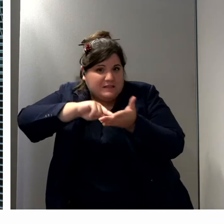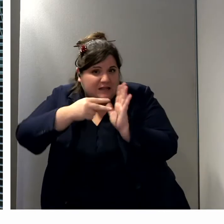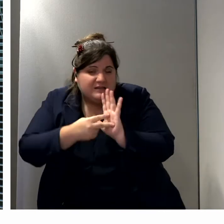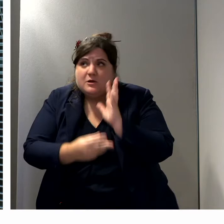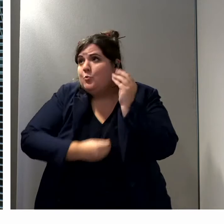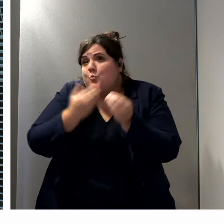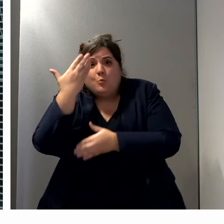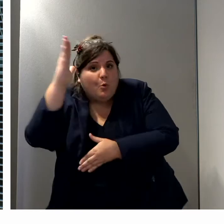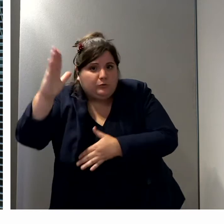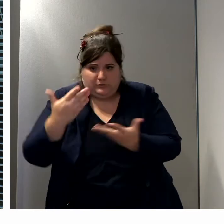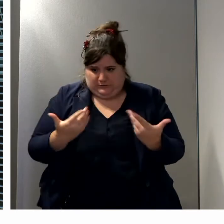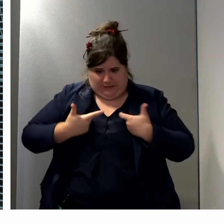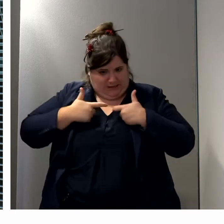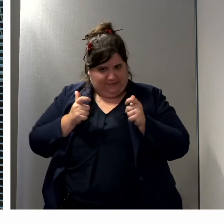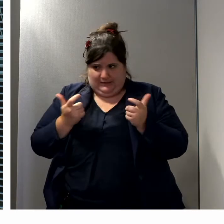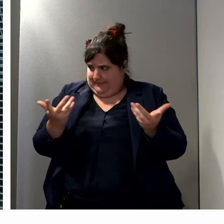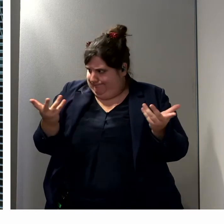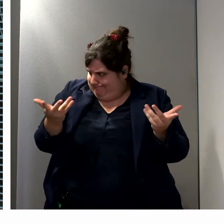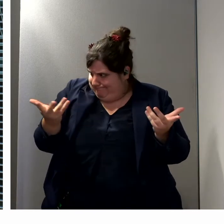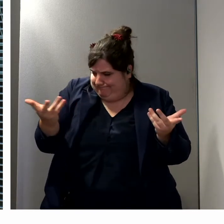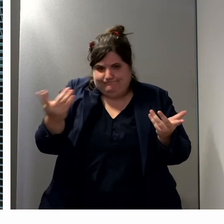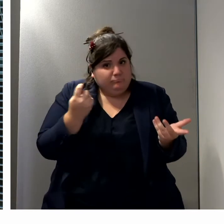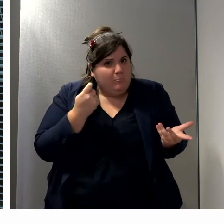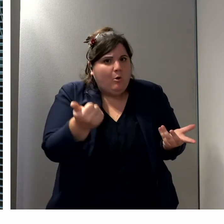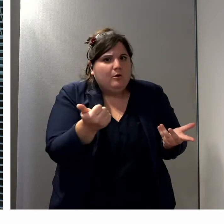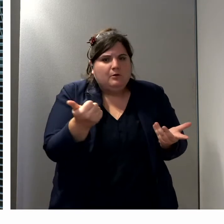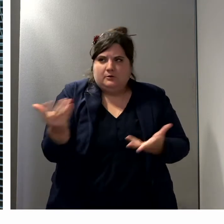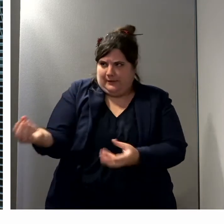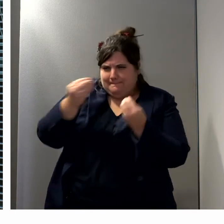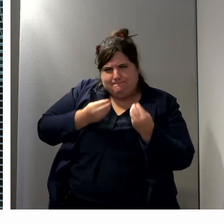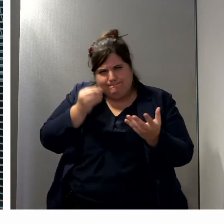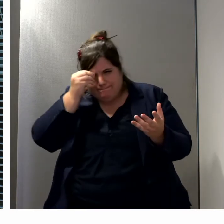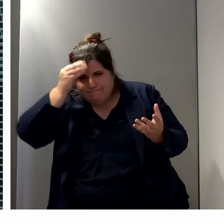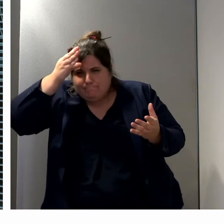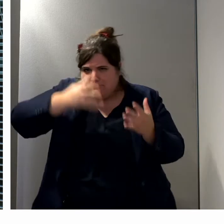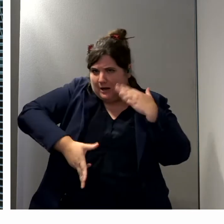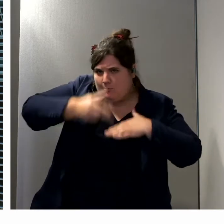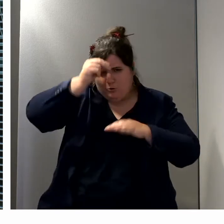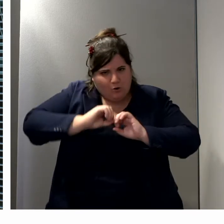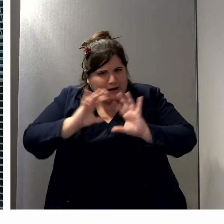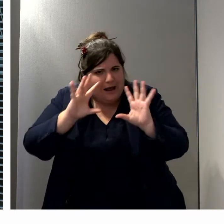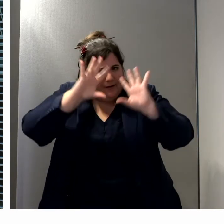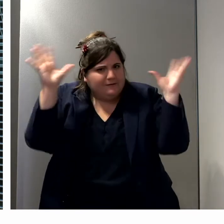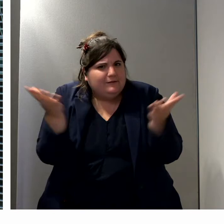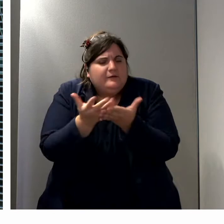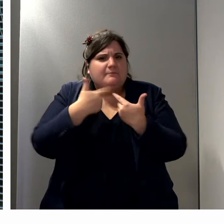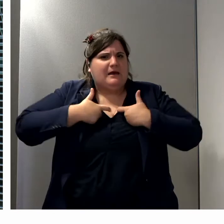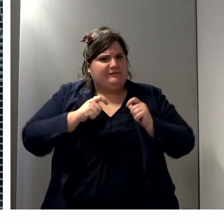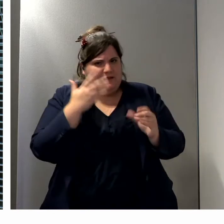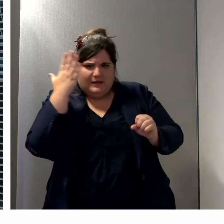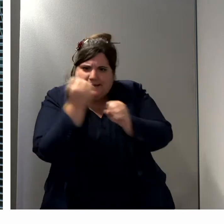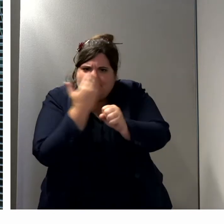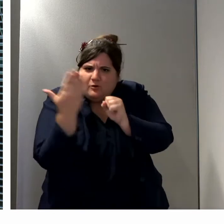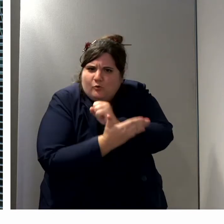non, qui traitent de l'accessibilité, qui viennent donner à comprendre, donner à connaître finalement quels sont les enjeux de l'accessibilité.